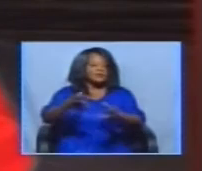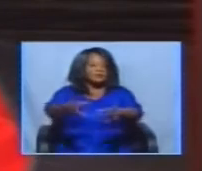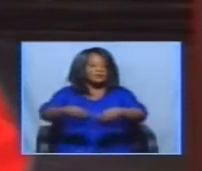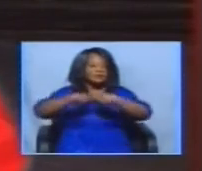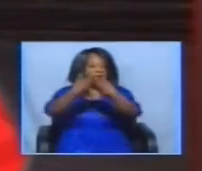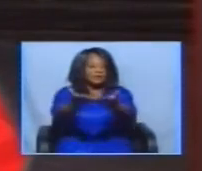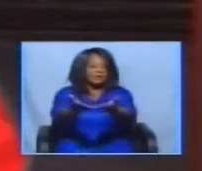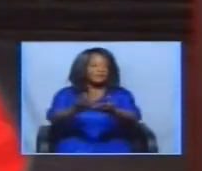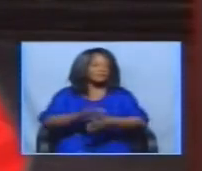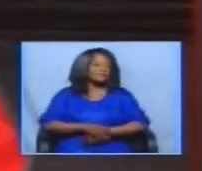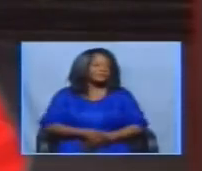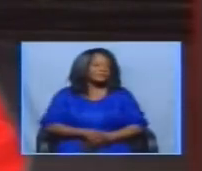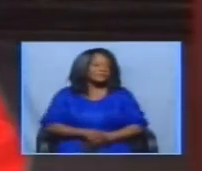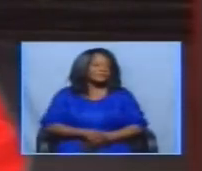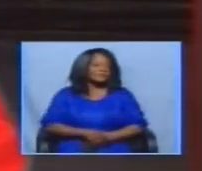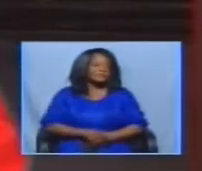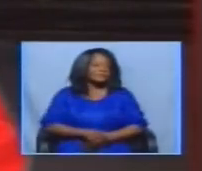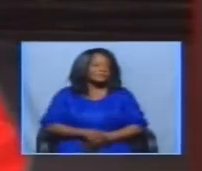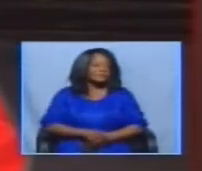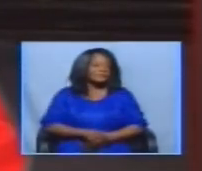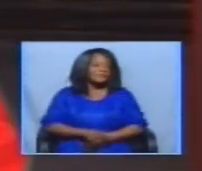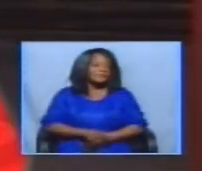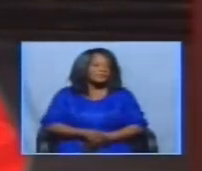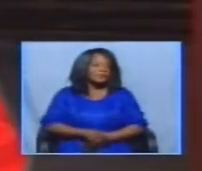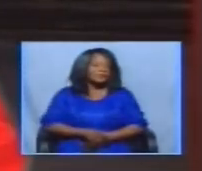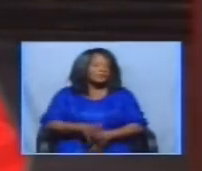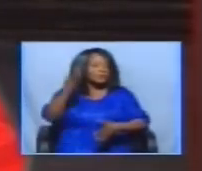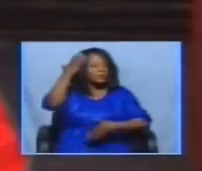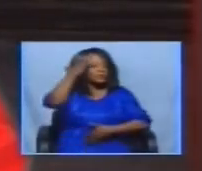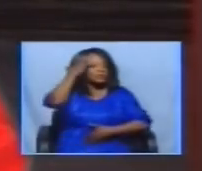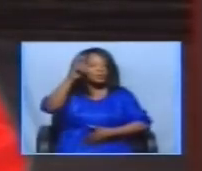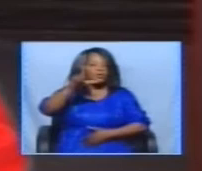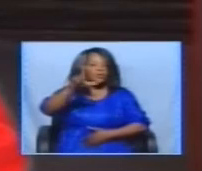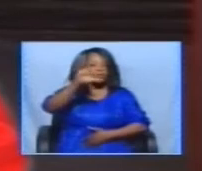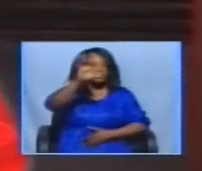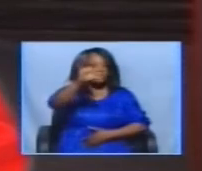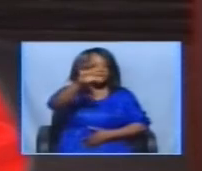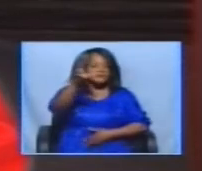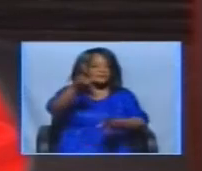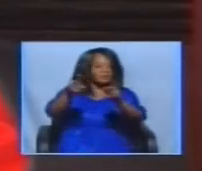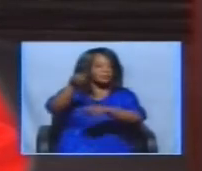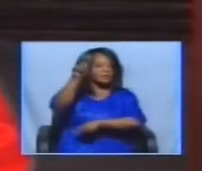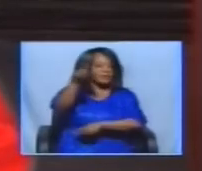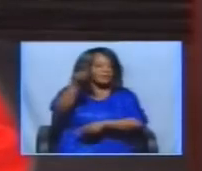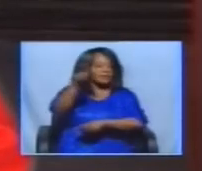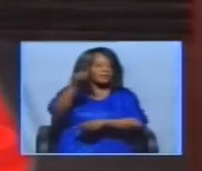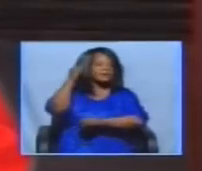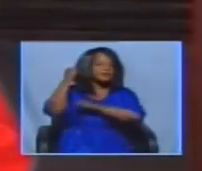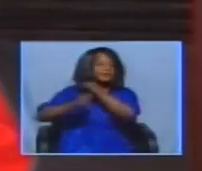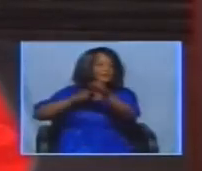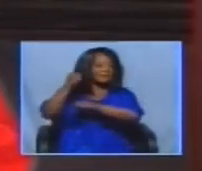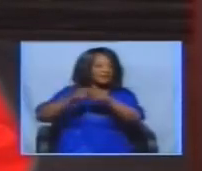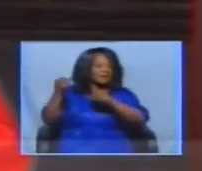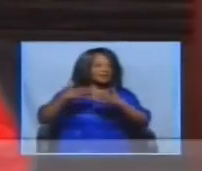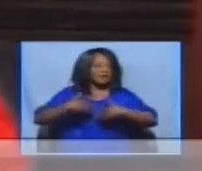Mulibana bachi fiali wa kuno kuntu. Mwalishi wana maafi ya vena luwa pula batitamo. Ni mwebe ne mwa ikala na kuno.